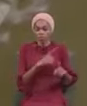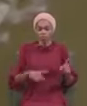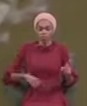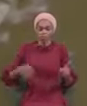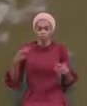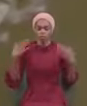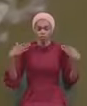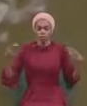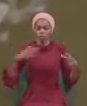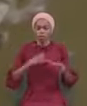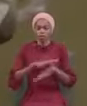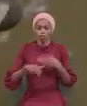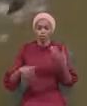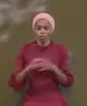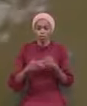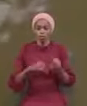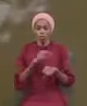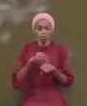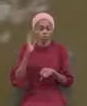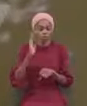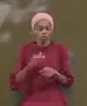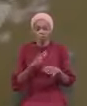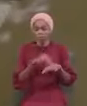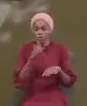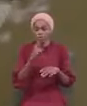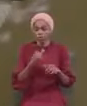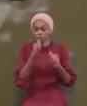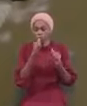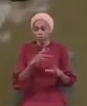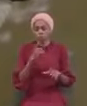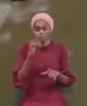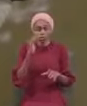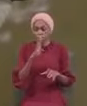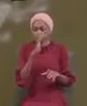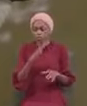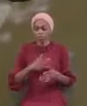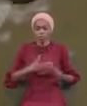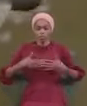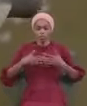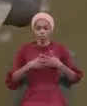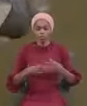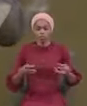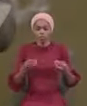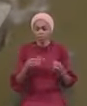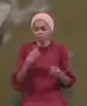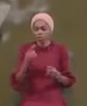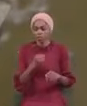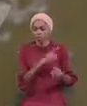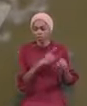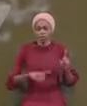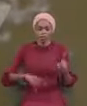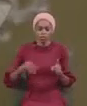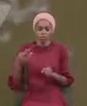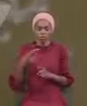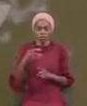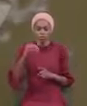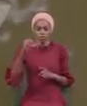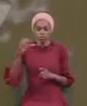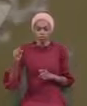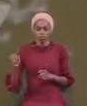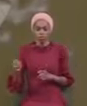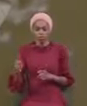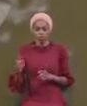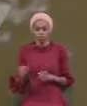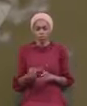vous tiont heureux car vous serez un pays de délices dit l'Éternel des armé pour nous par la grâce de Dieu